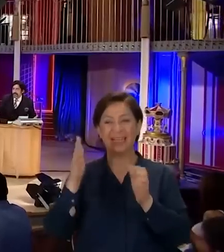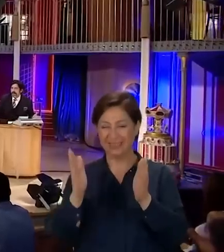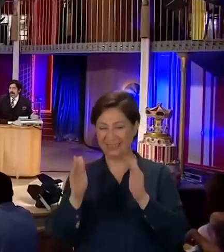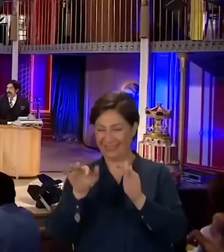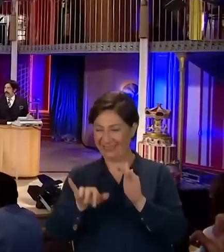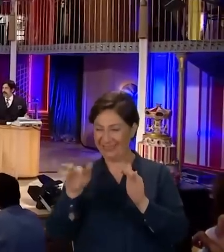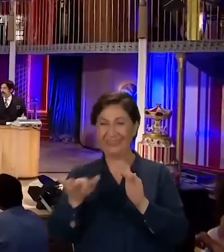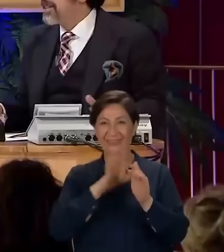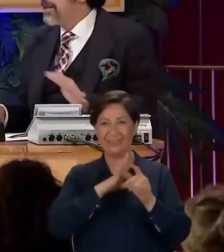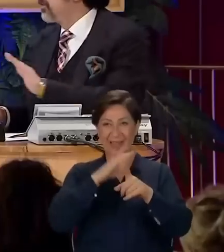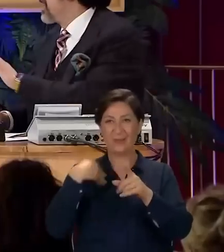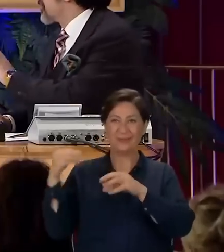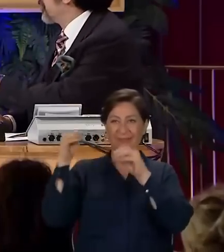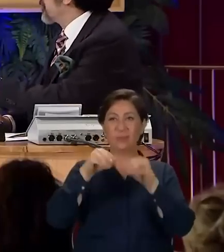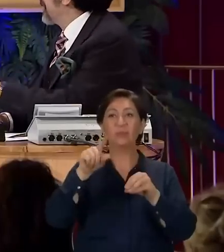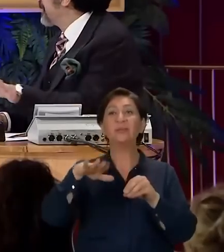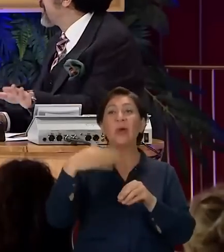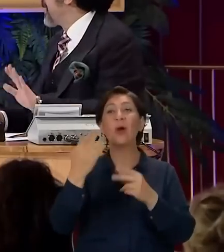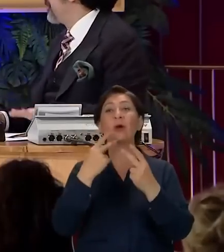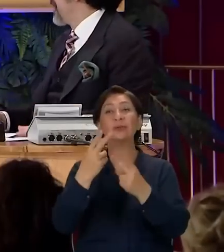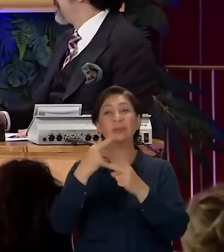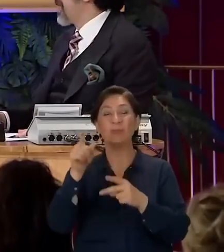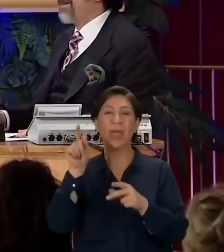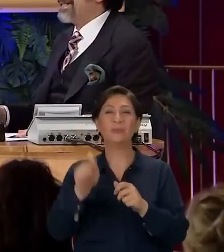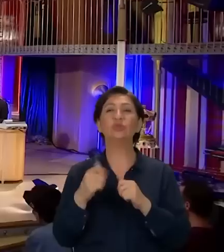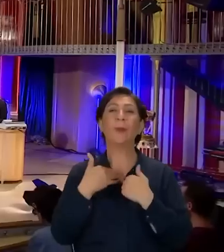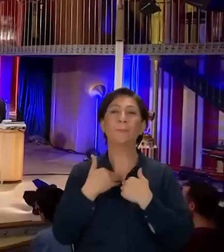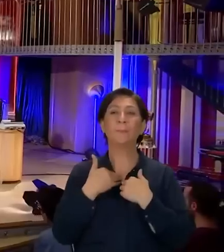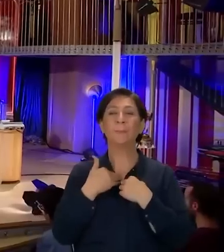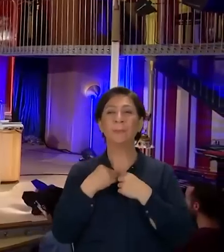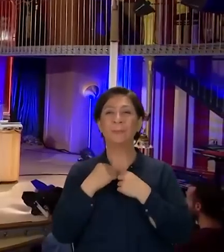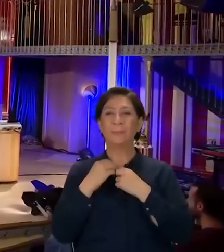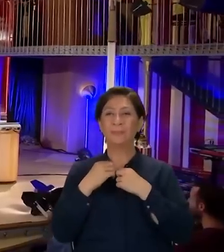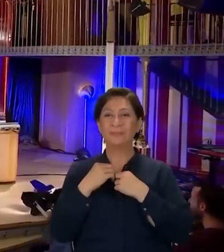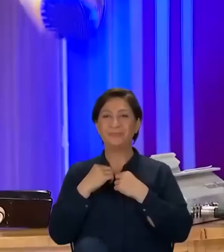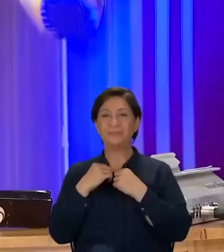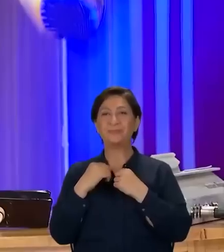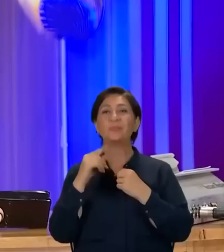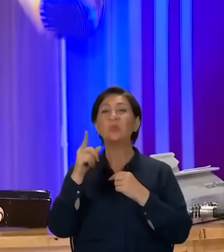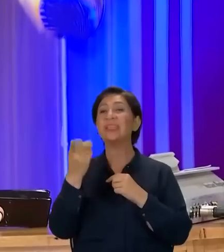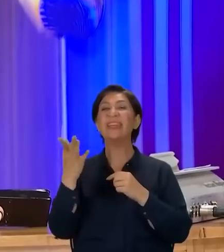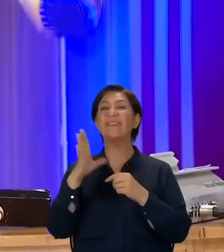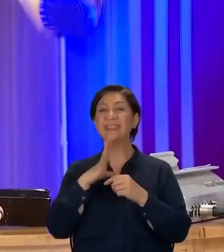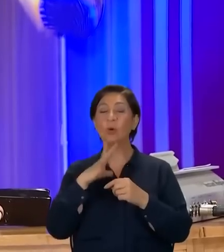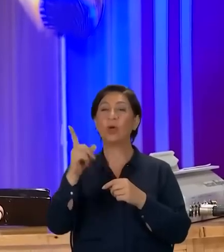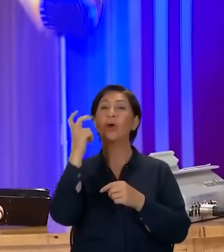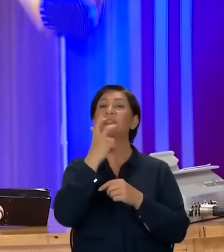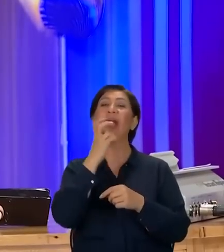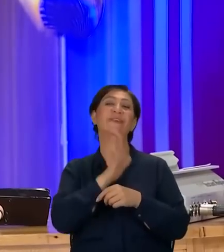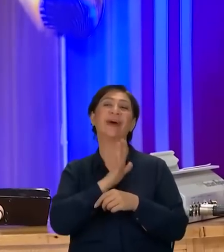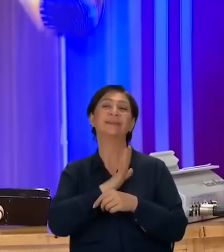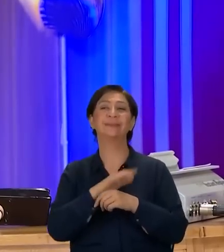aparatım. Aparatımı getirdim. Bundan sonra konuşmalarımızda da bunu yapacağım ben de. Şimdi orada olay neyse ona göre şarkı var